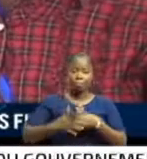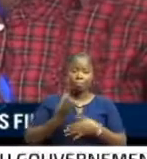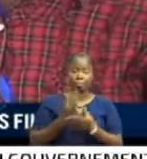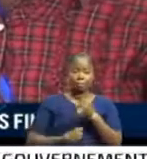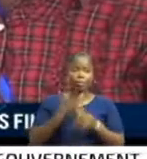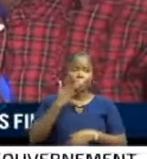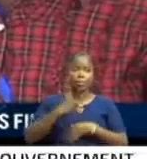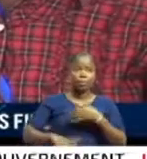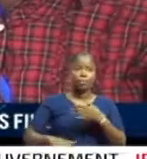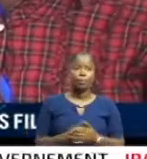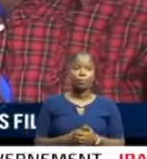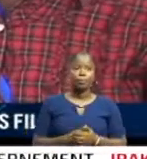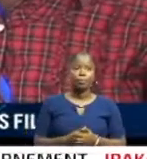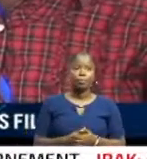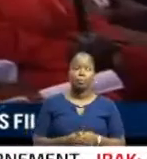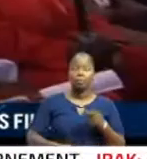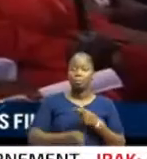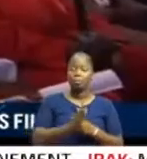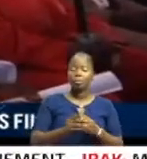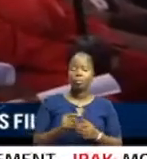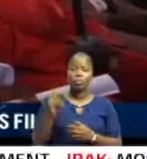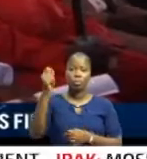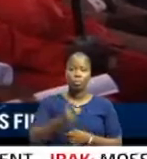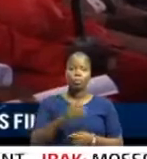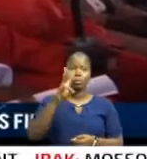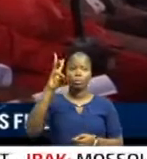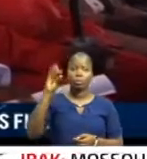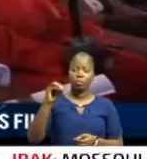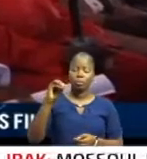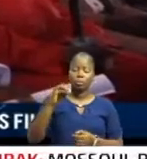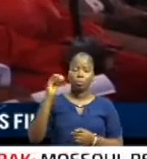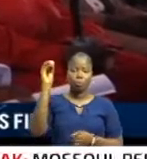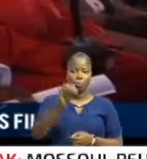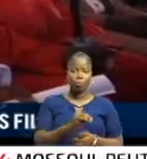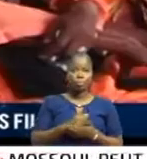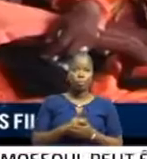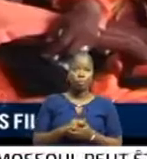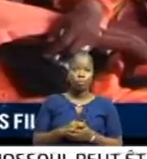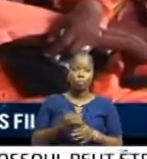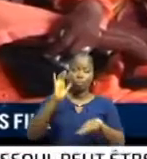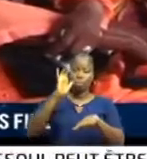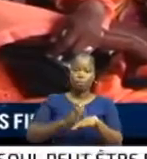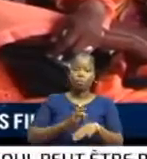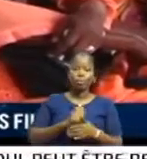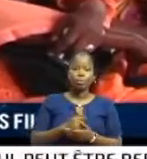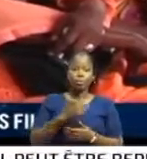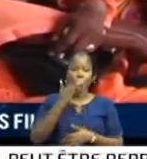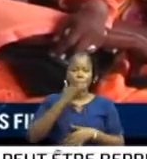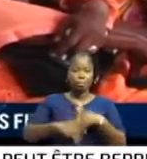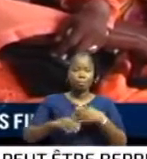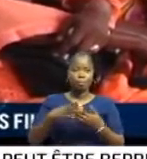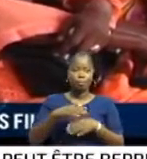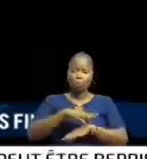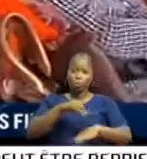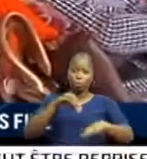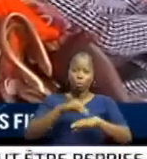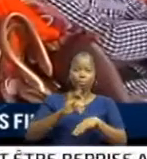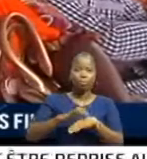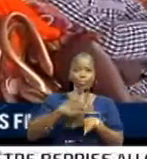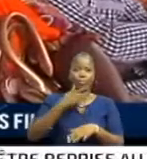va réduire ainsi le taux de 60% des femmes et jeunes filles atteintes d'un ami mais aussi les deux formations chez les nouveau-nés